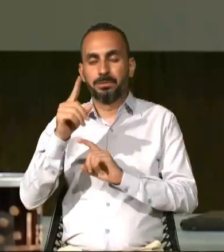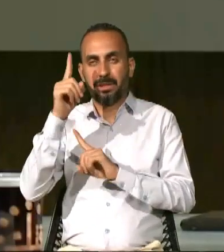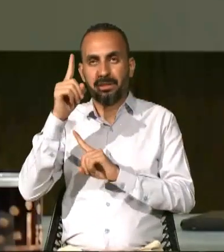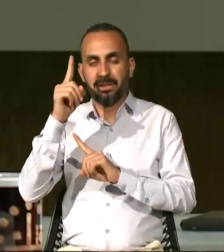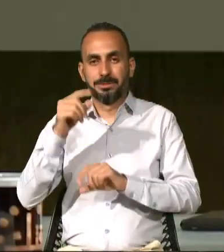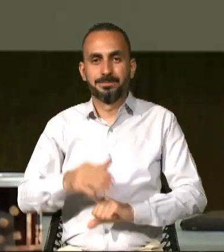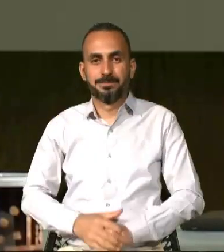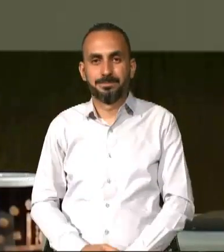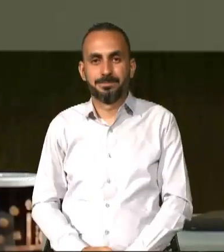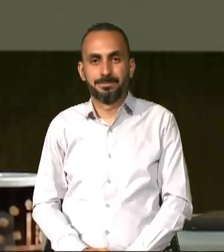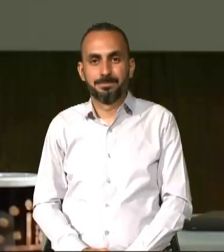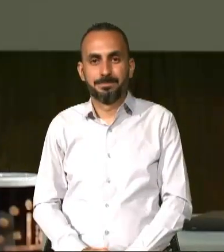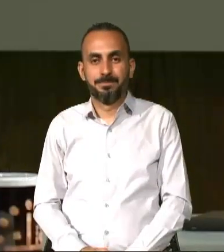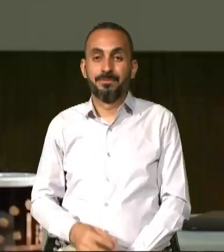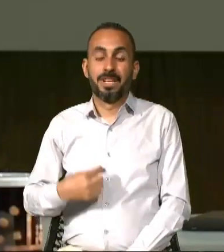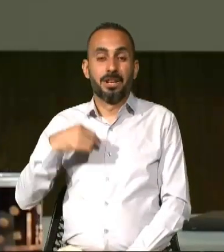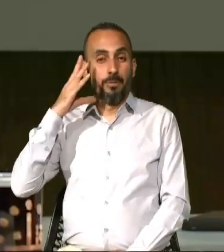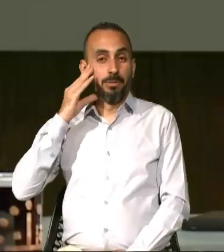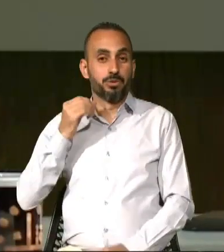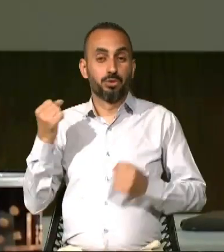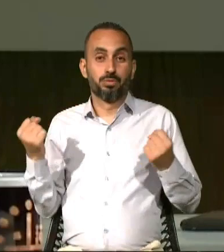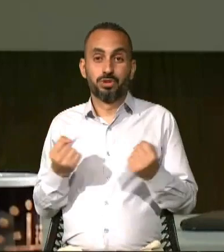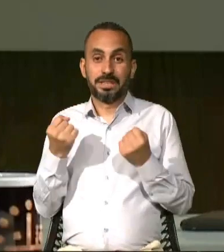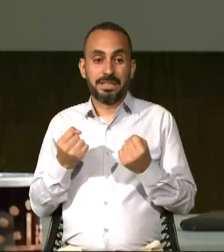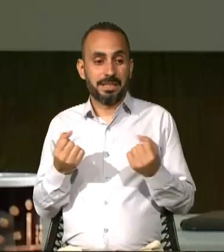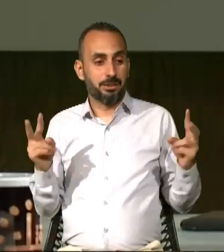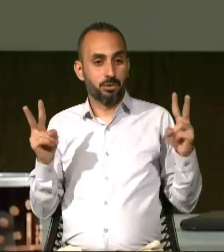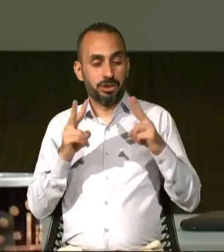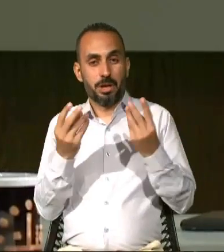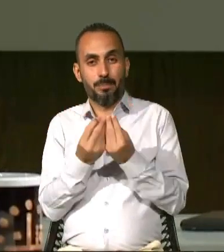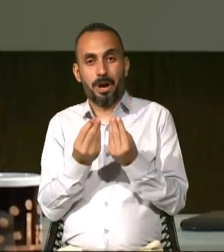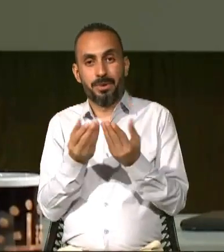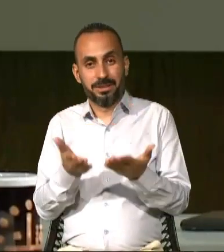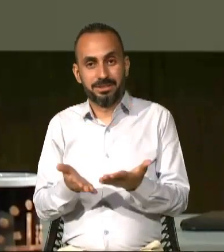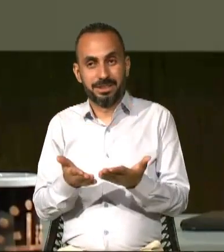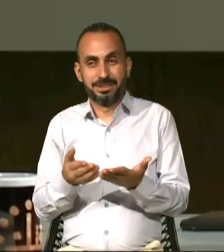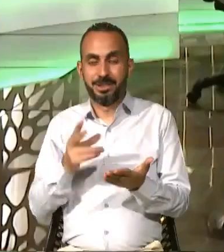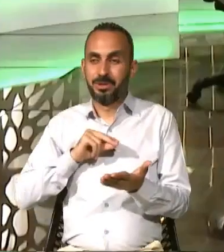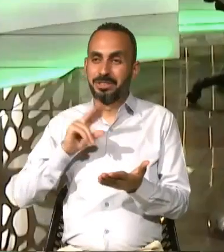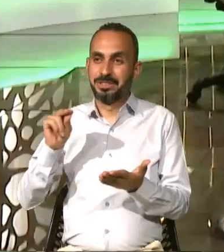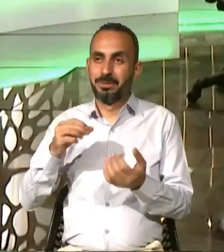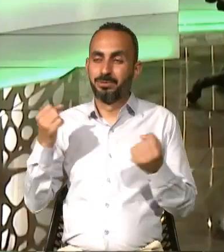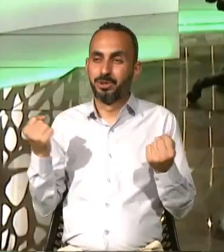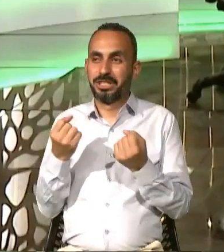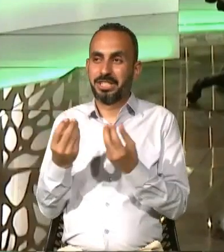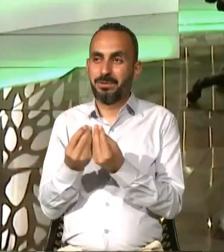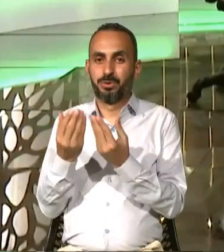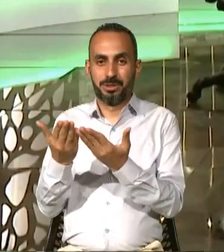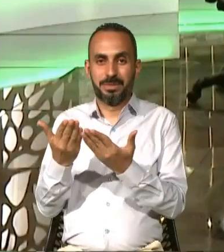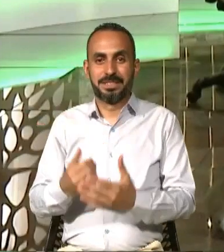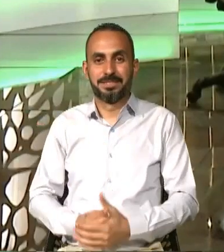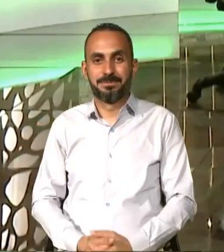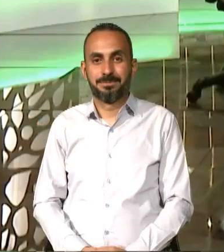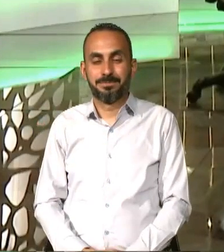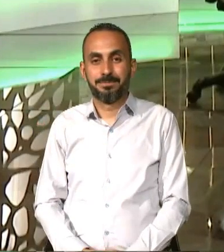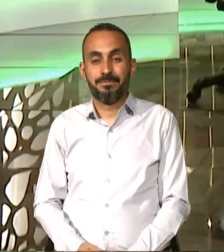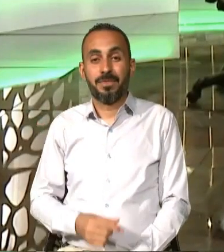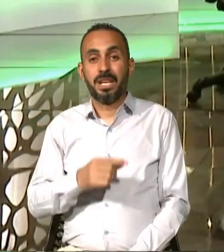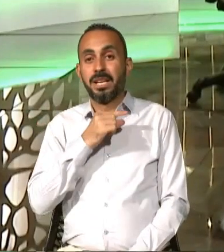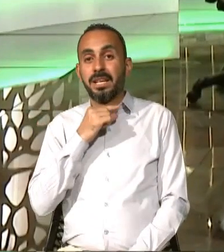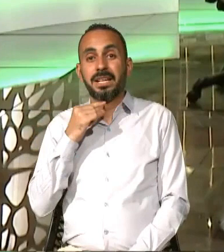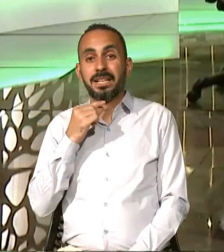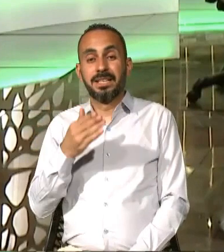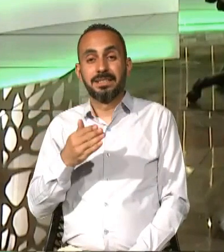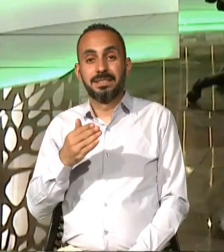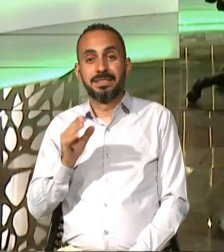امين. امين. انا متشجع جدا بيك يا اسيس. وانا اكتر جدا يا ابونا، انت حبيبي. امين. يا رب يخليك. الاسيس جرجس قال لي مره عايزين